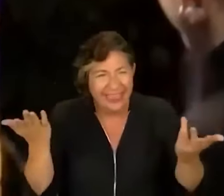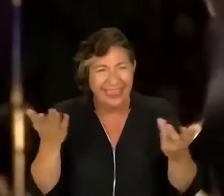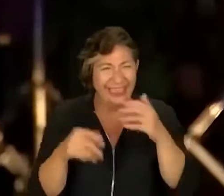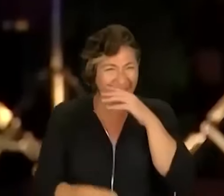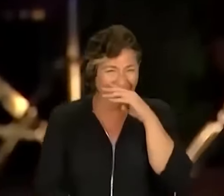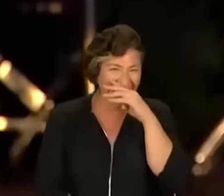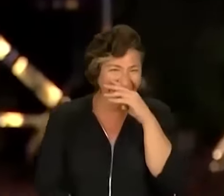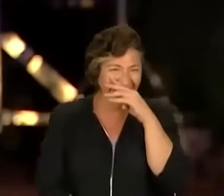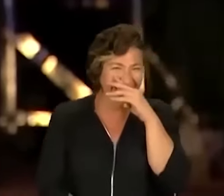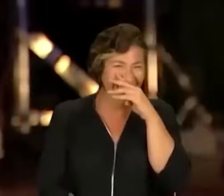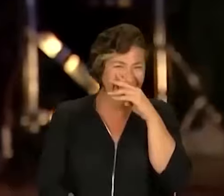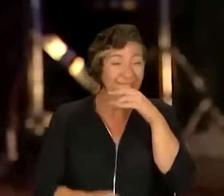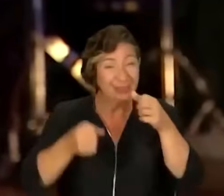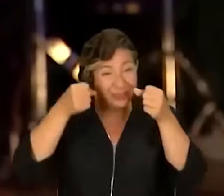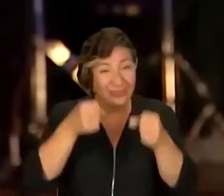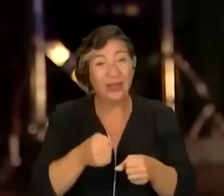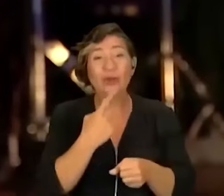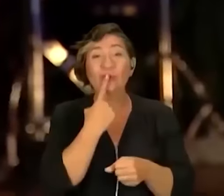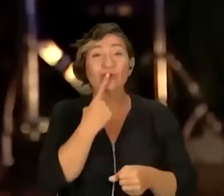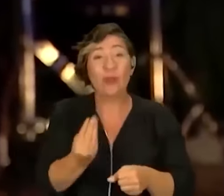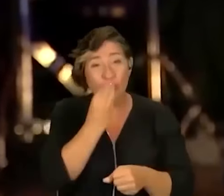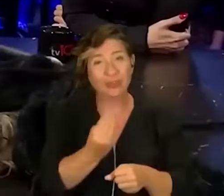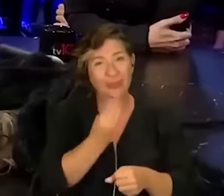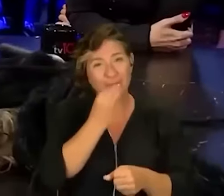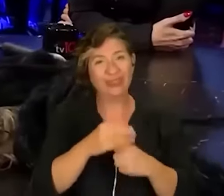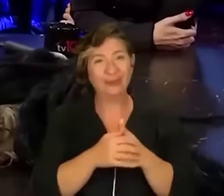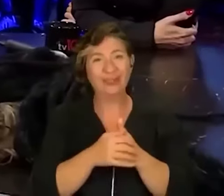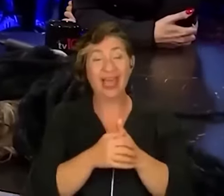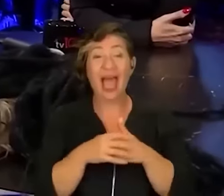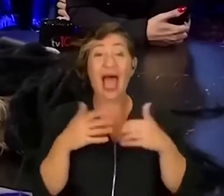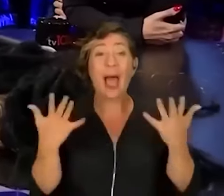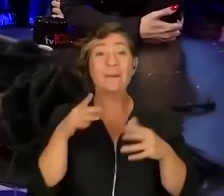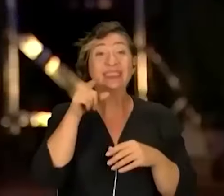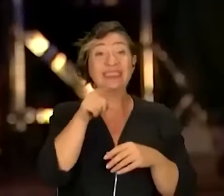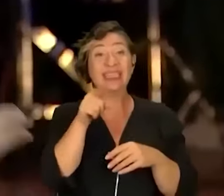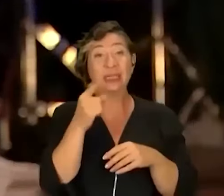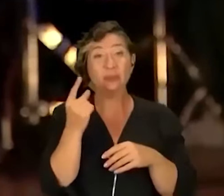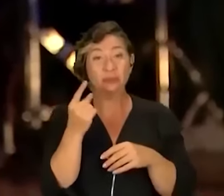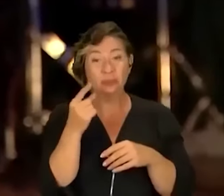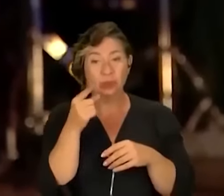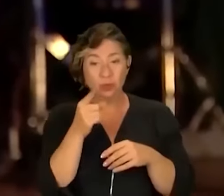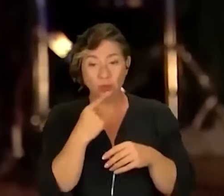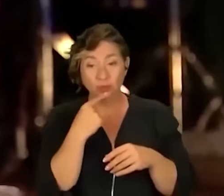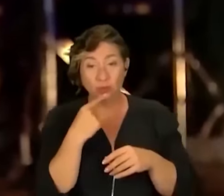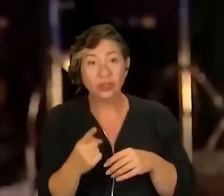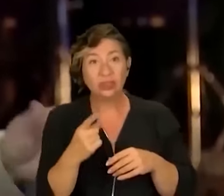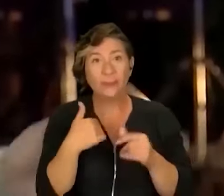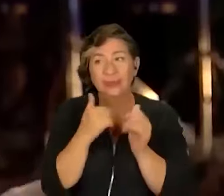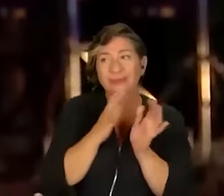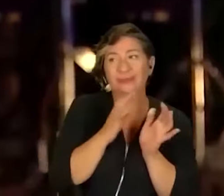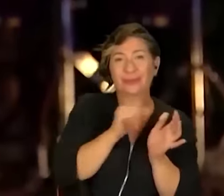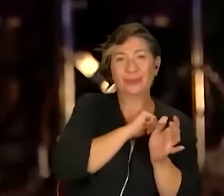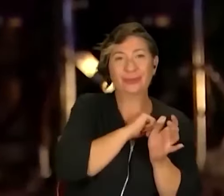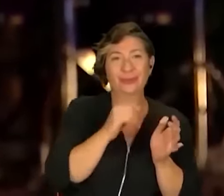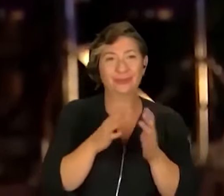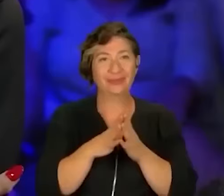al zorla da işte dudağından dudağına ö öpeceğim ama sende de bir şey oluyor Yani sen onu söylediğin zaman ben böyle hafif